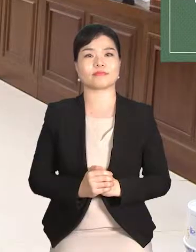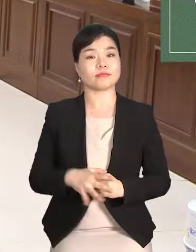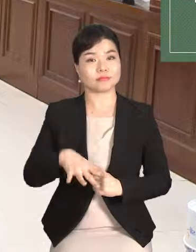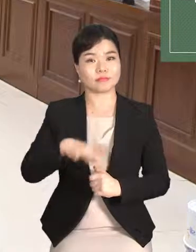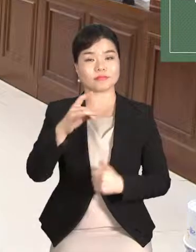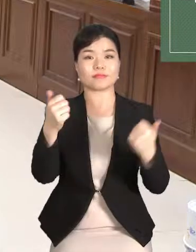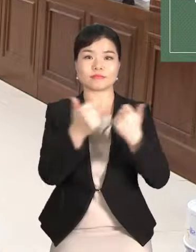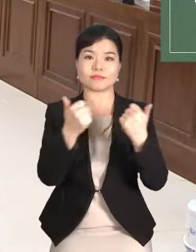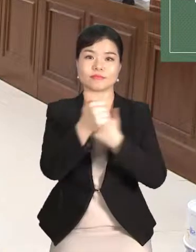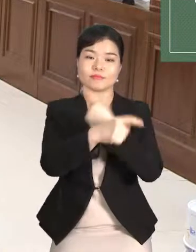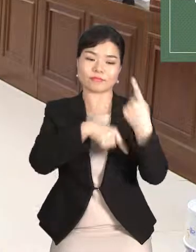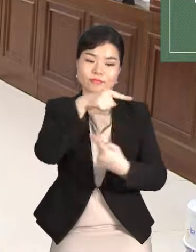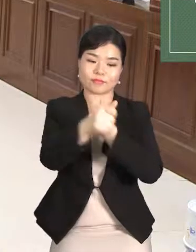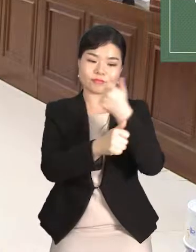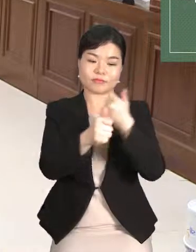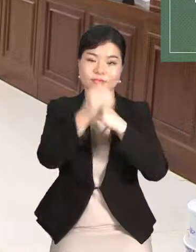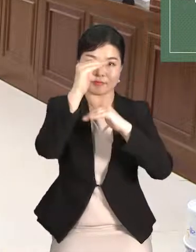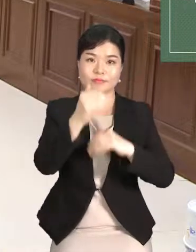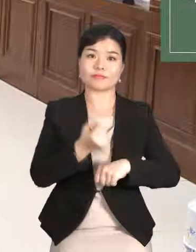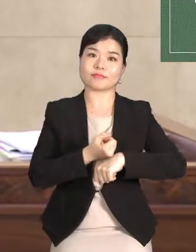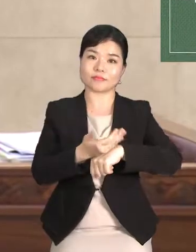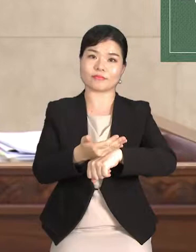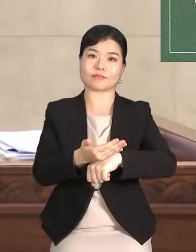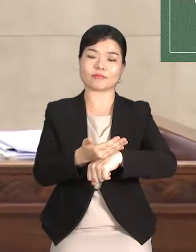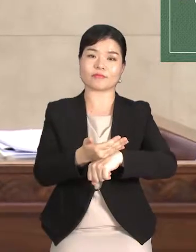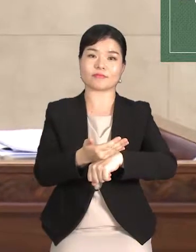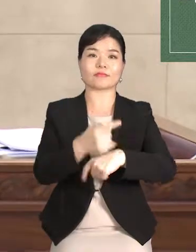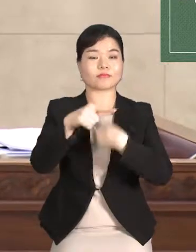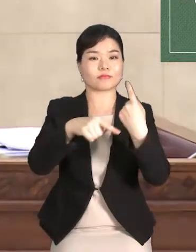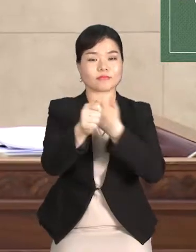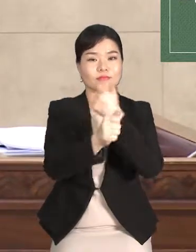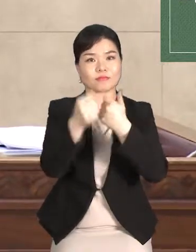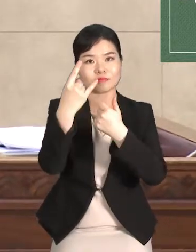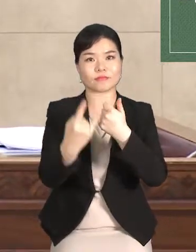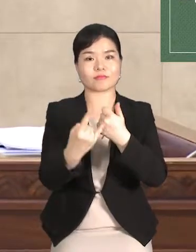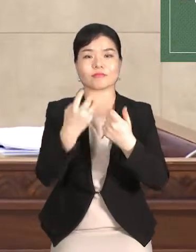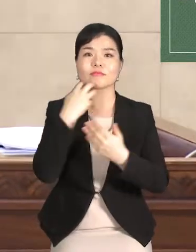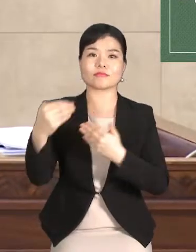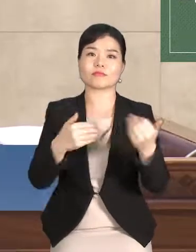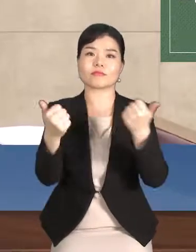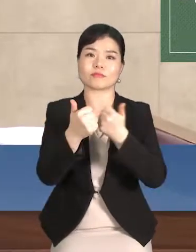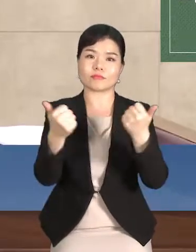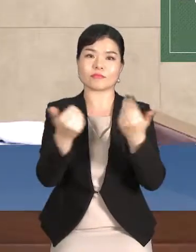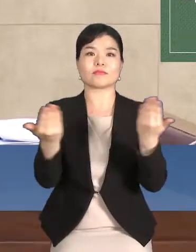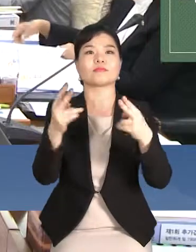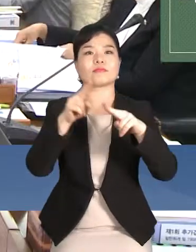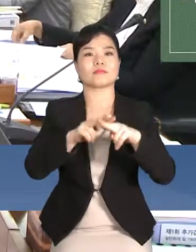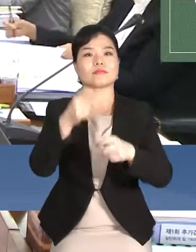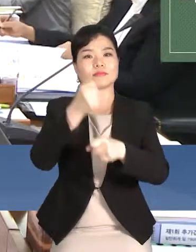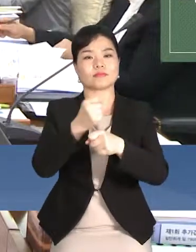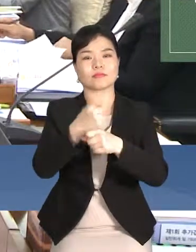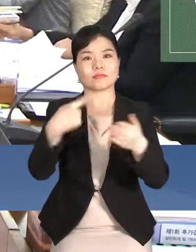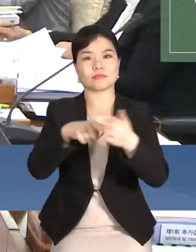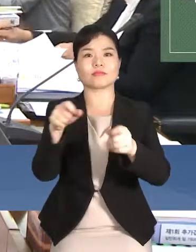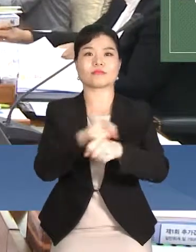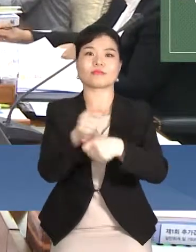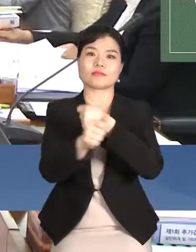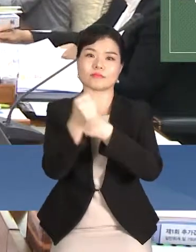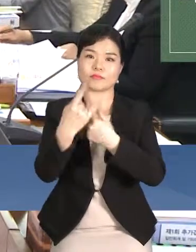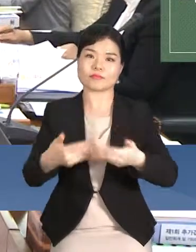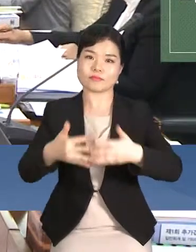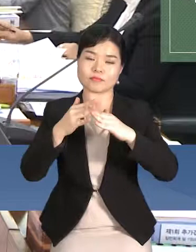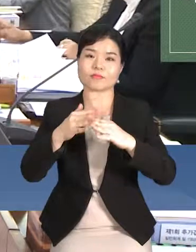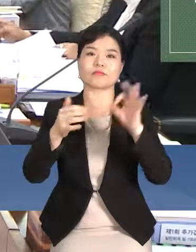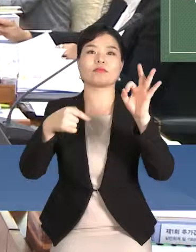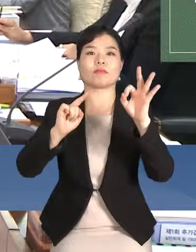먼저 의회운영위원회 소식입니다. 의회운영위원회는 경기도의회 일자리창출특별위원회 구성결의안을